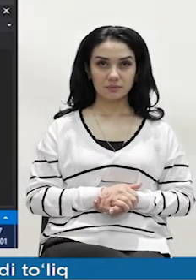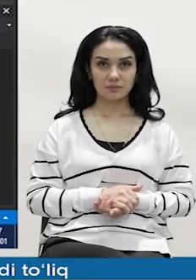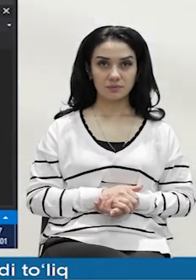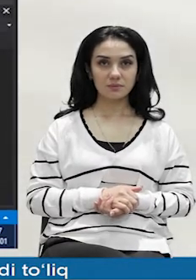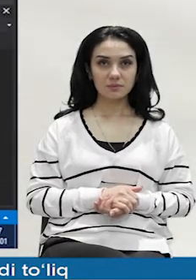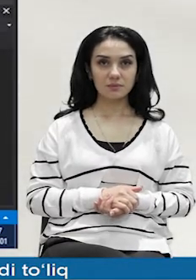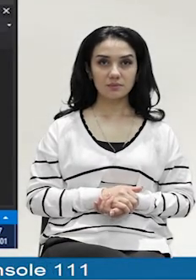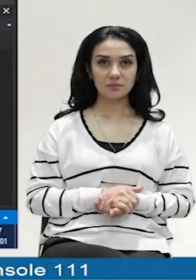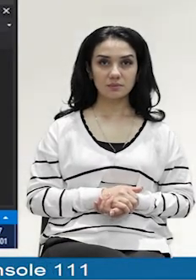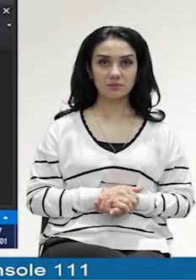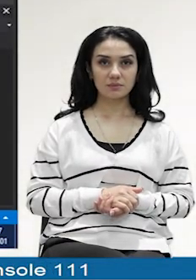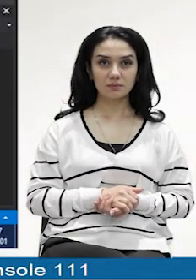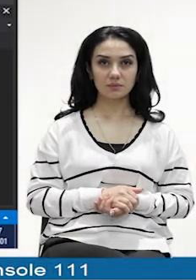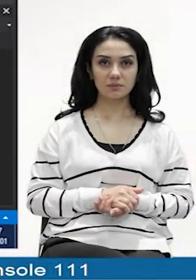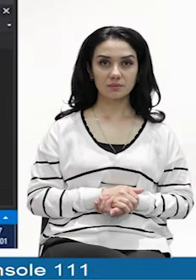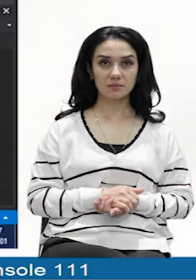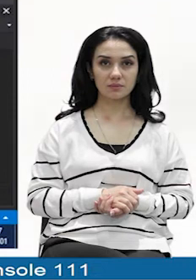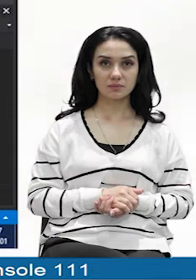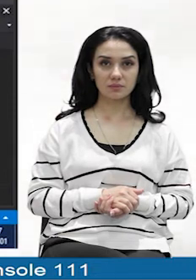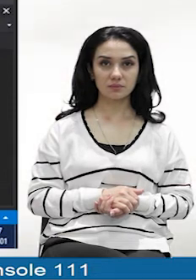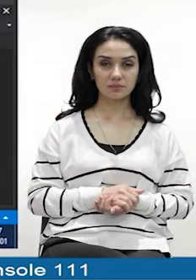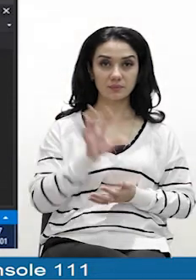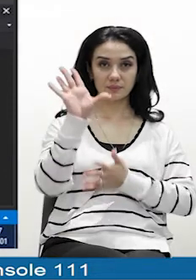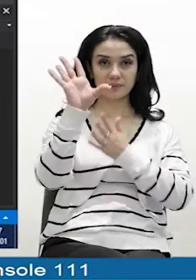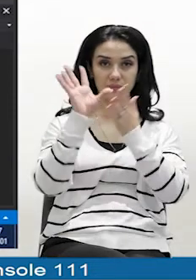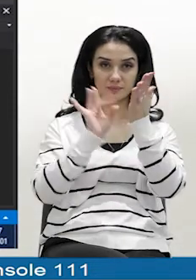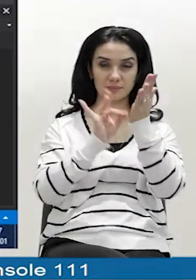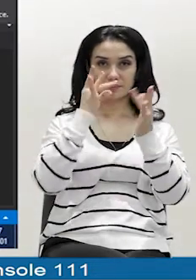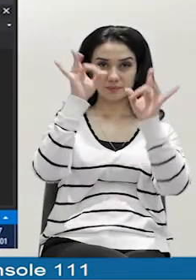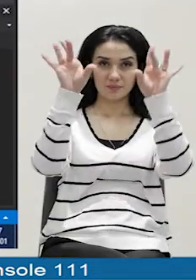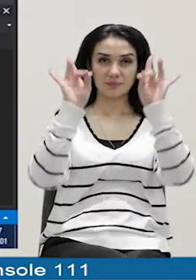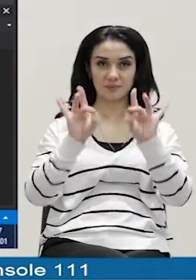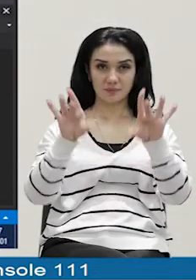Else if endi polni strukturani bu yerdan ko'chirib olsak shu bo'yicha ketadi.